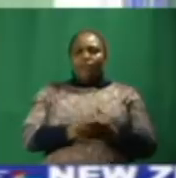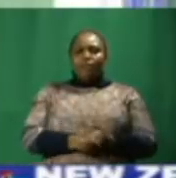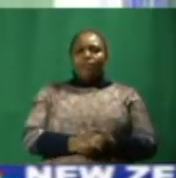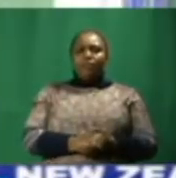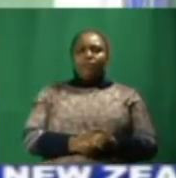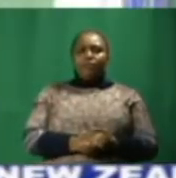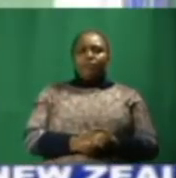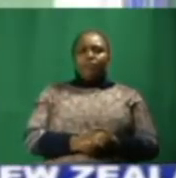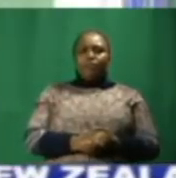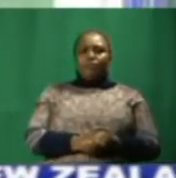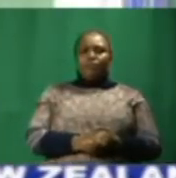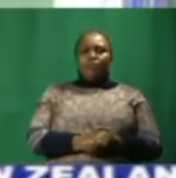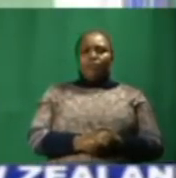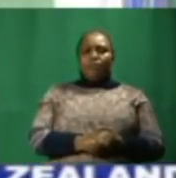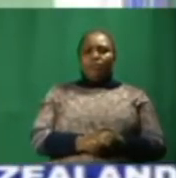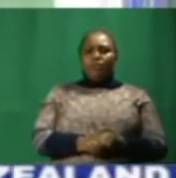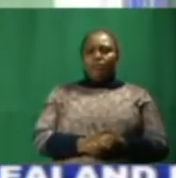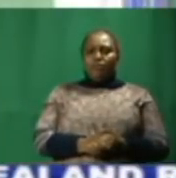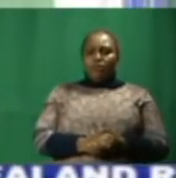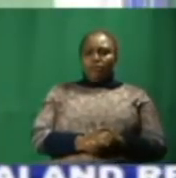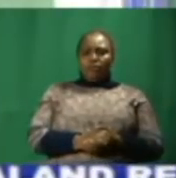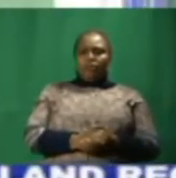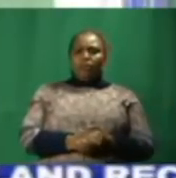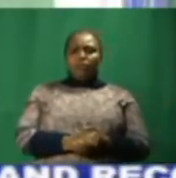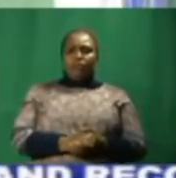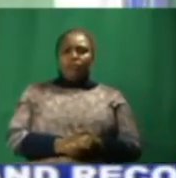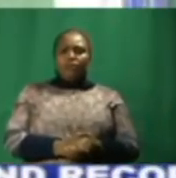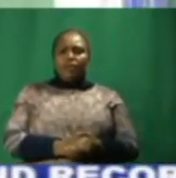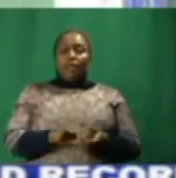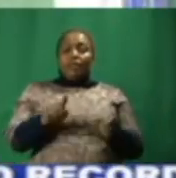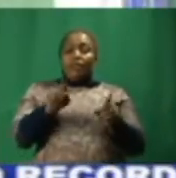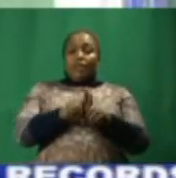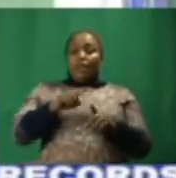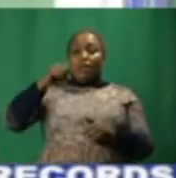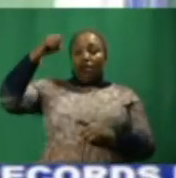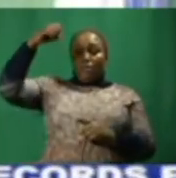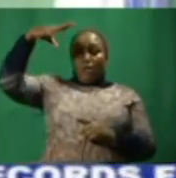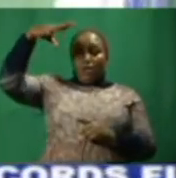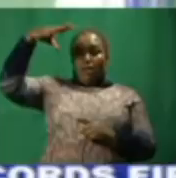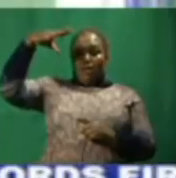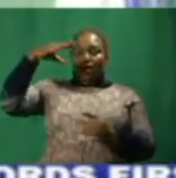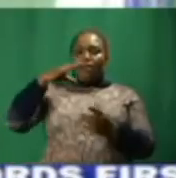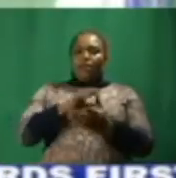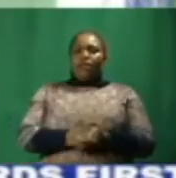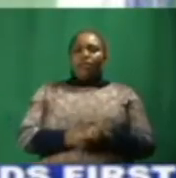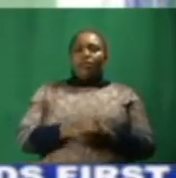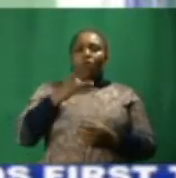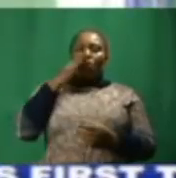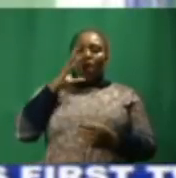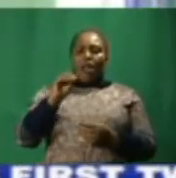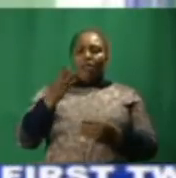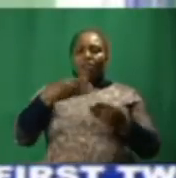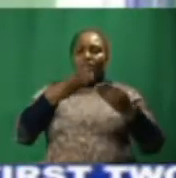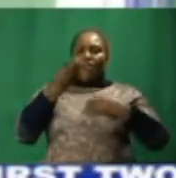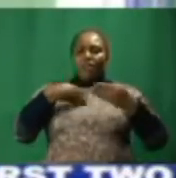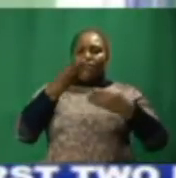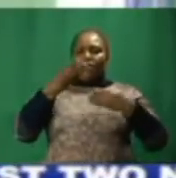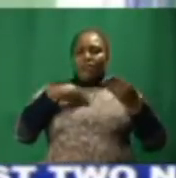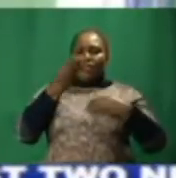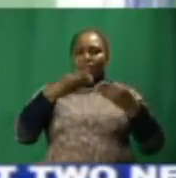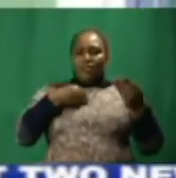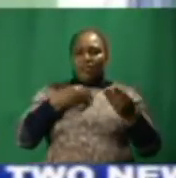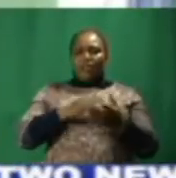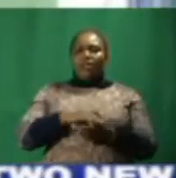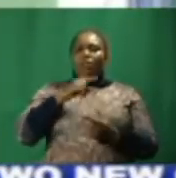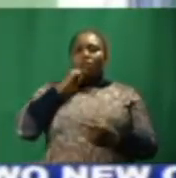ngoba okay njengagesi nje gesi mangabe kune mangabe kune business nasibhadayela le